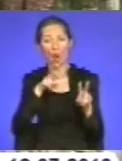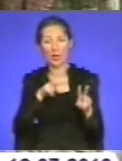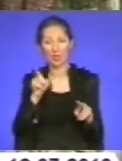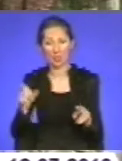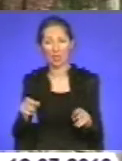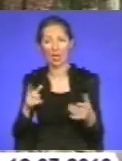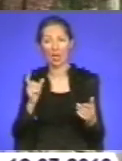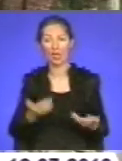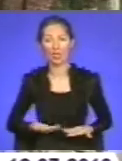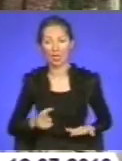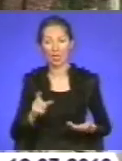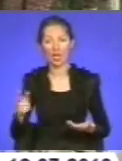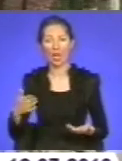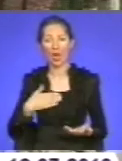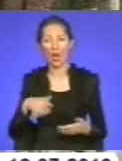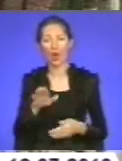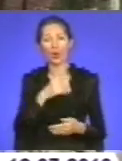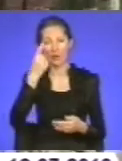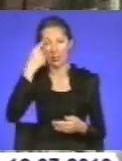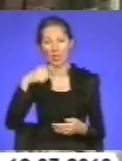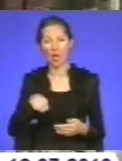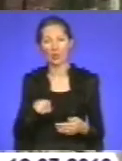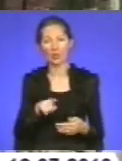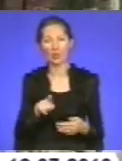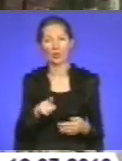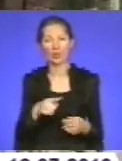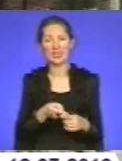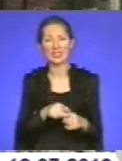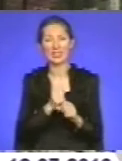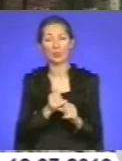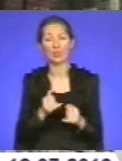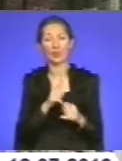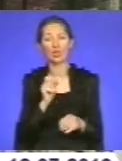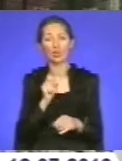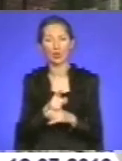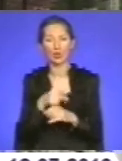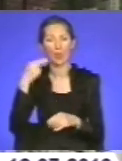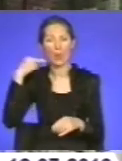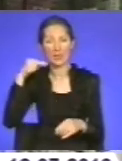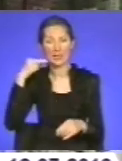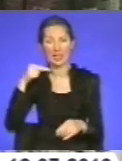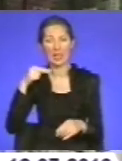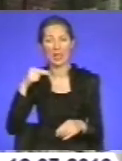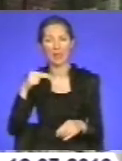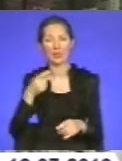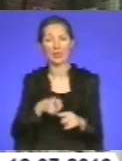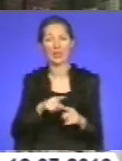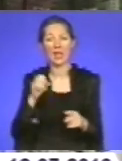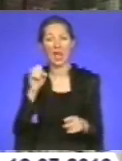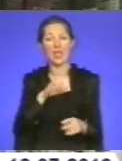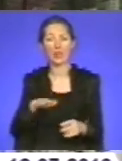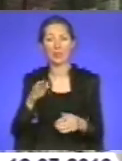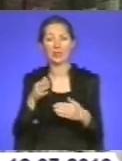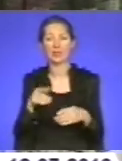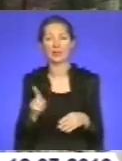знову ж таки, жителі нашого краю, вони вже знають. Ви знаєте, що це зроблено за дорученням президента. Це якраз європейські